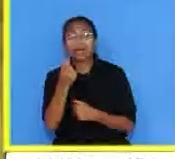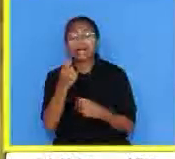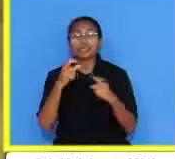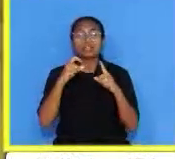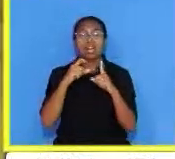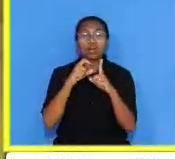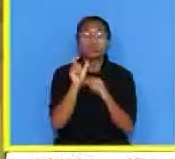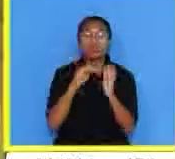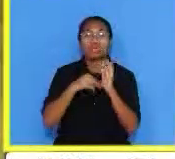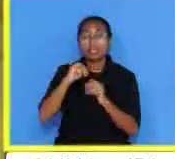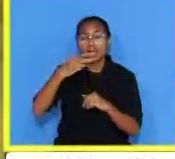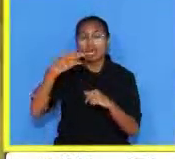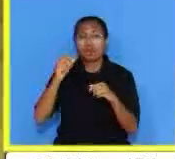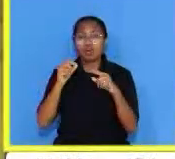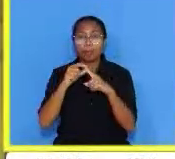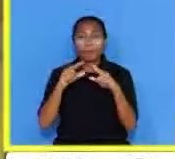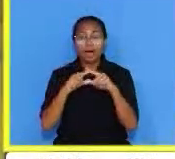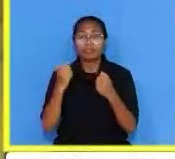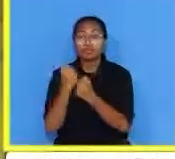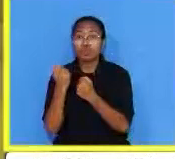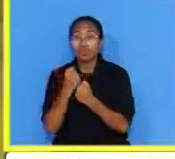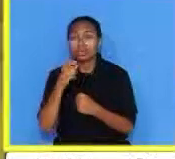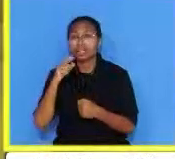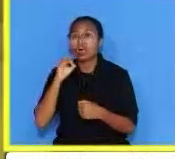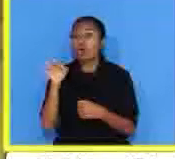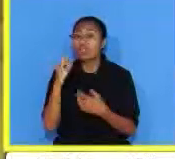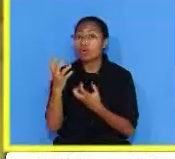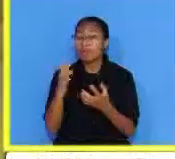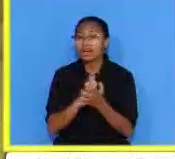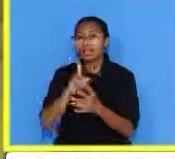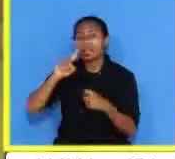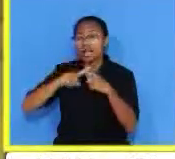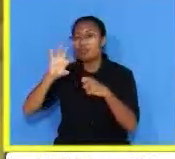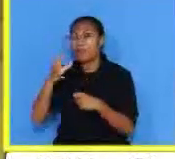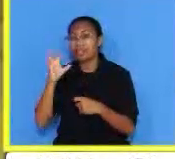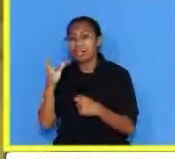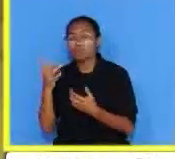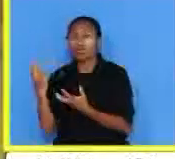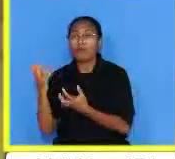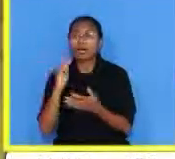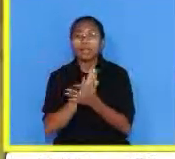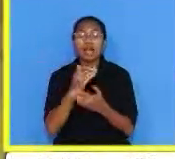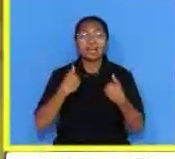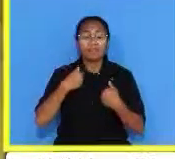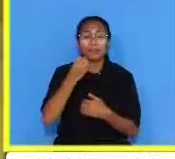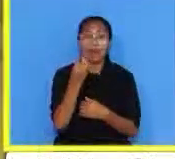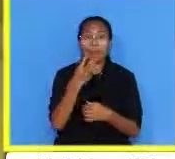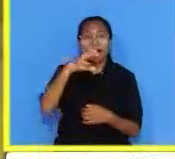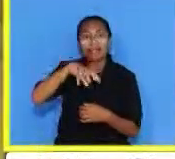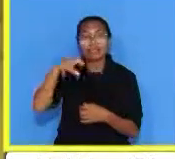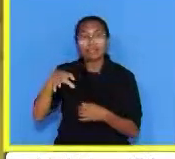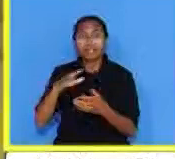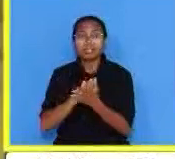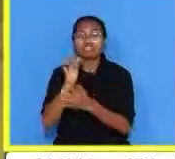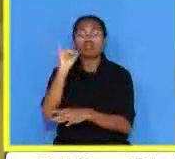IMSEF ini mendukung pemerintah Kota Kupang dan Kabupaten Kupang di Nusa Tenggara Timur dan juga beberapa tempat di daerah istimewa